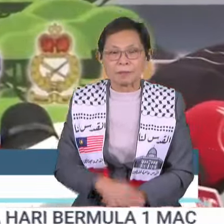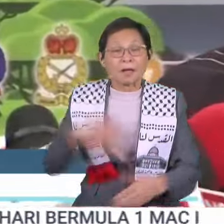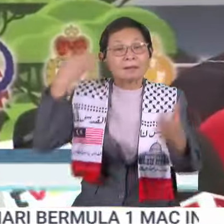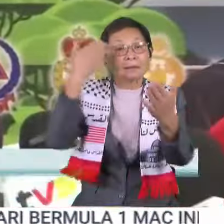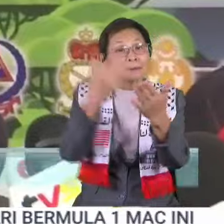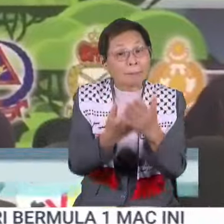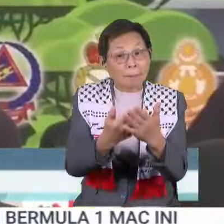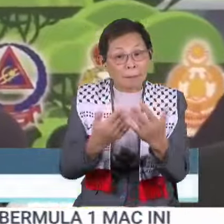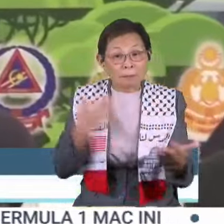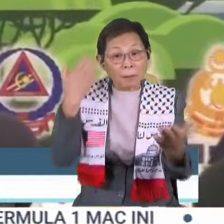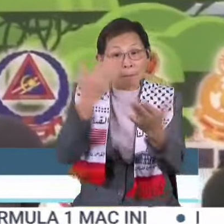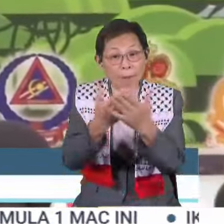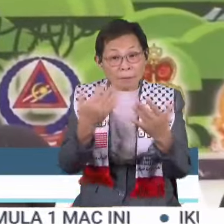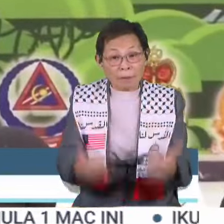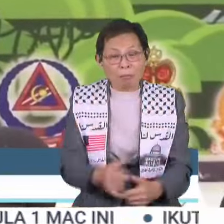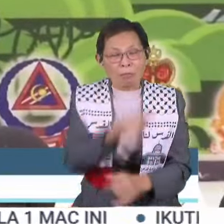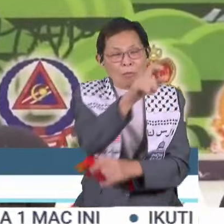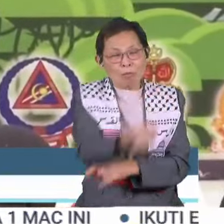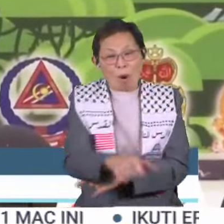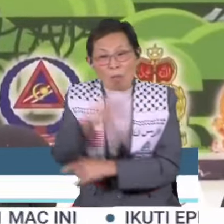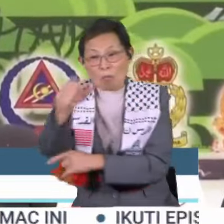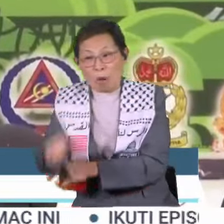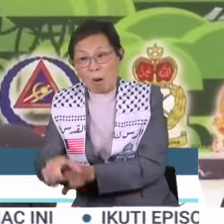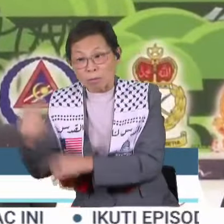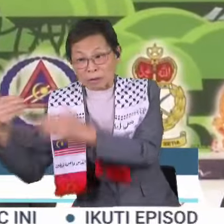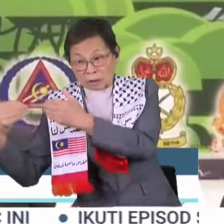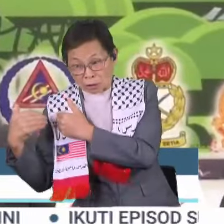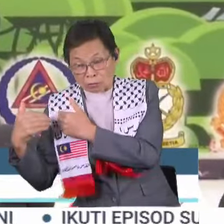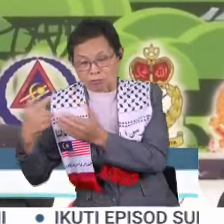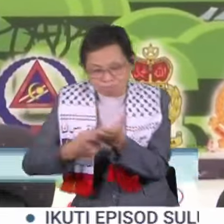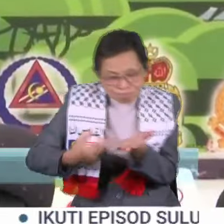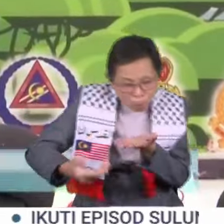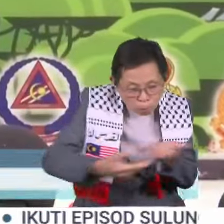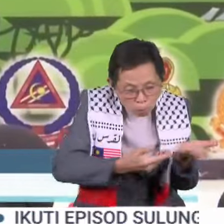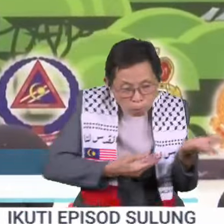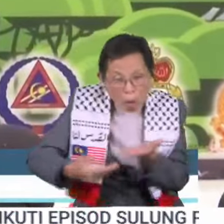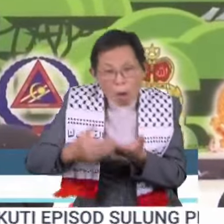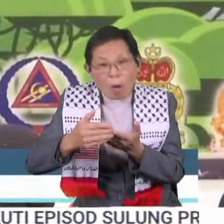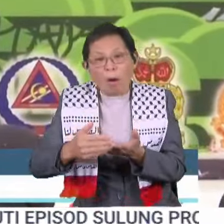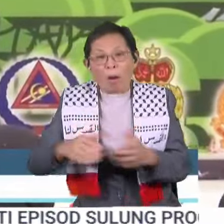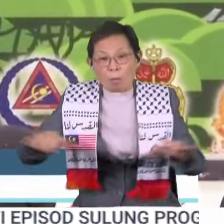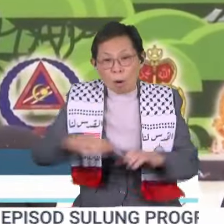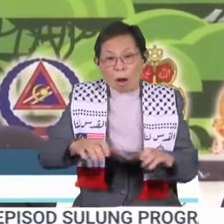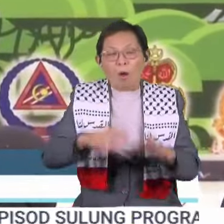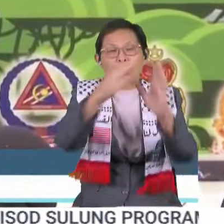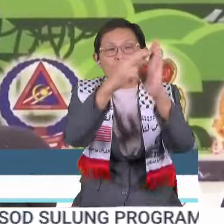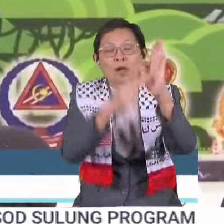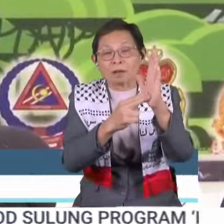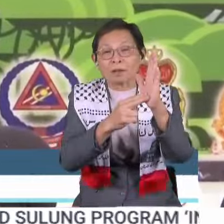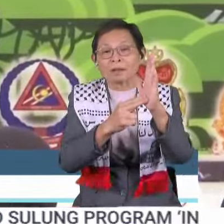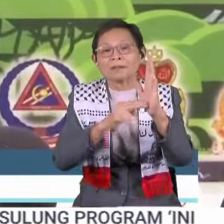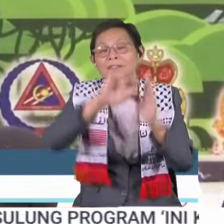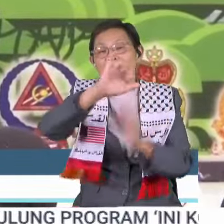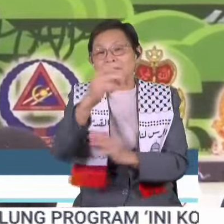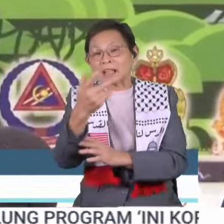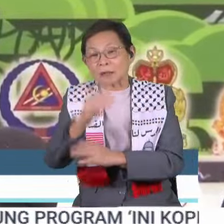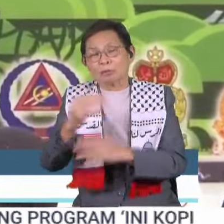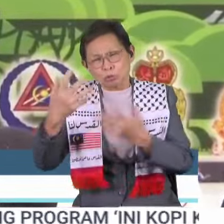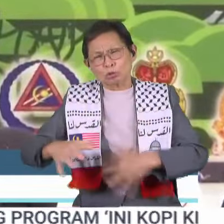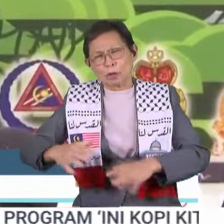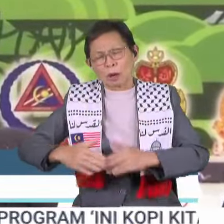Setakat ini libat urus yang dilakukan oleh bahagian undang-undang JAKIM telah